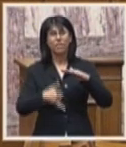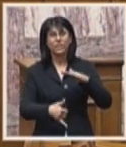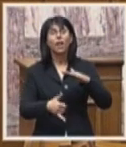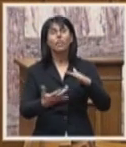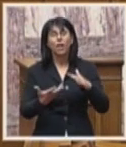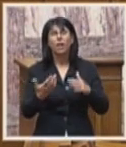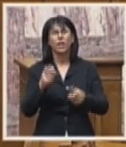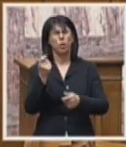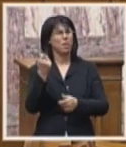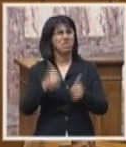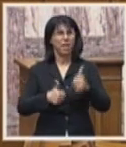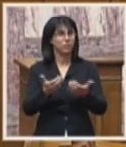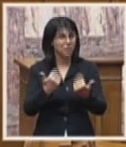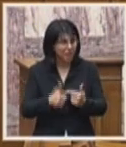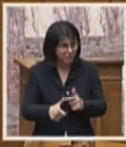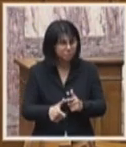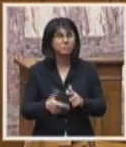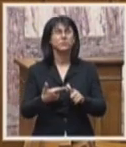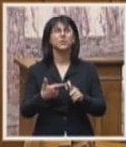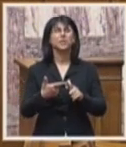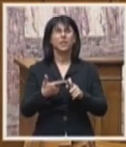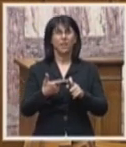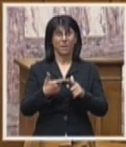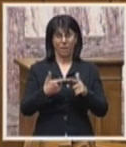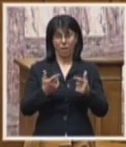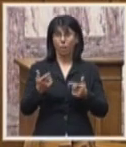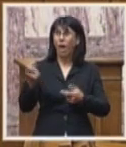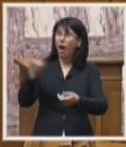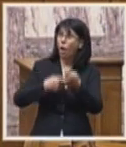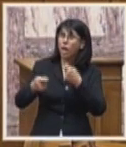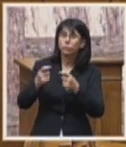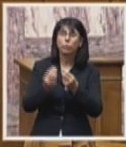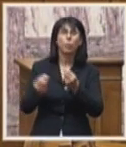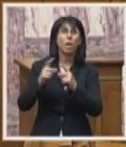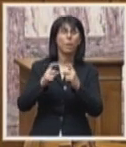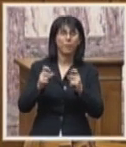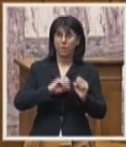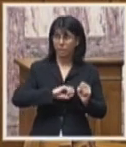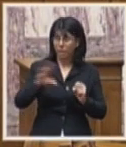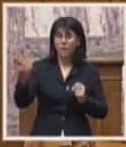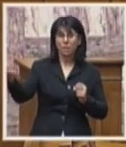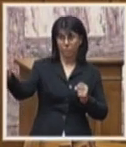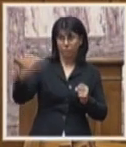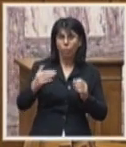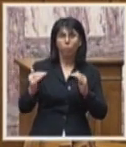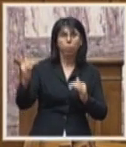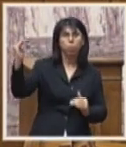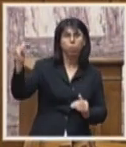οικονομία, ότι αγοράζαμε περισσότερα και ξένα από ό,τι πουλάγαμε